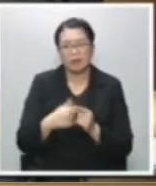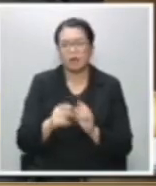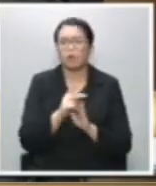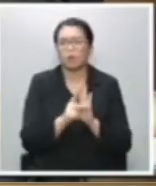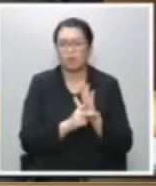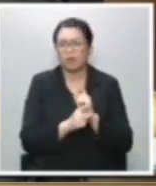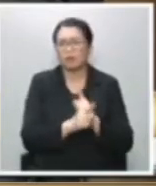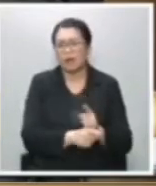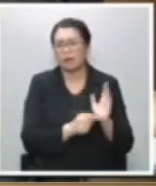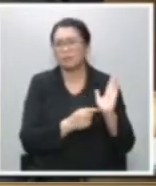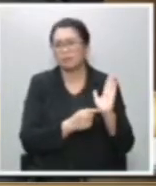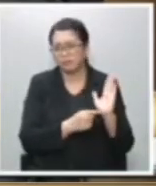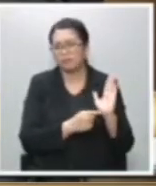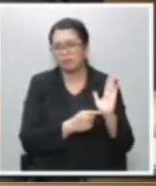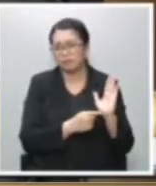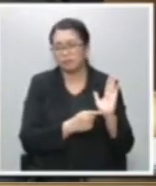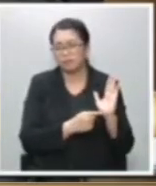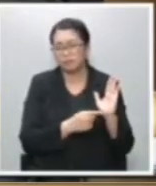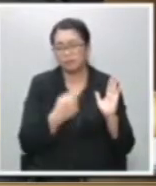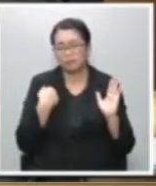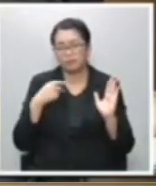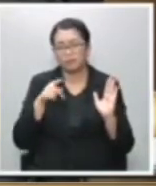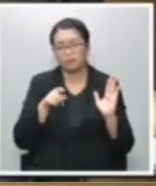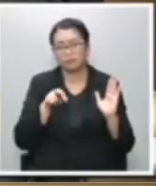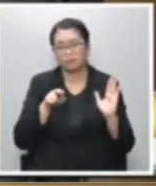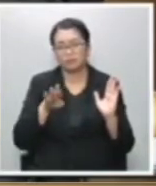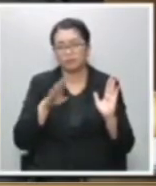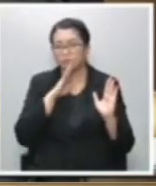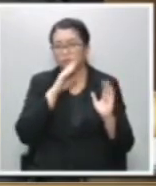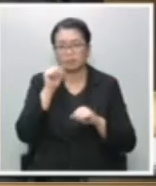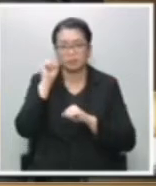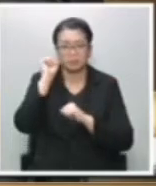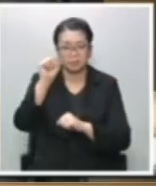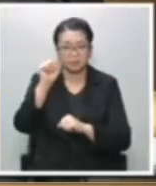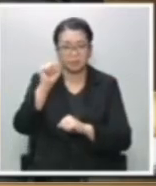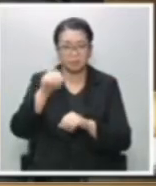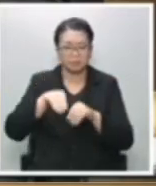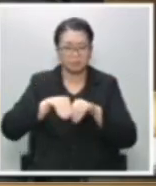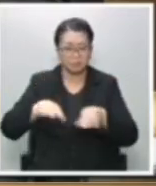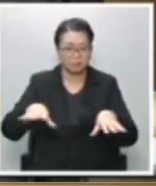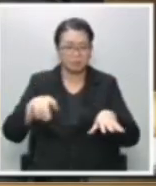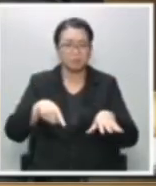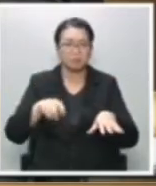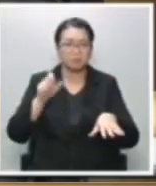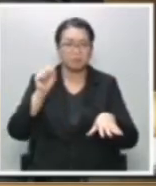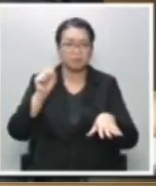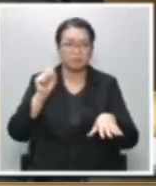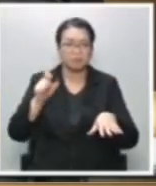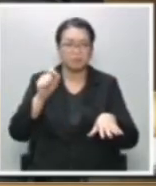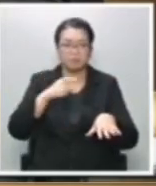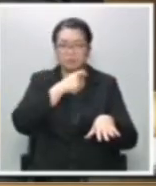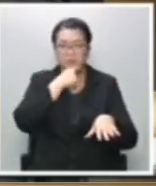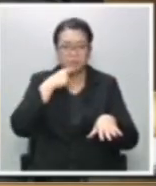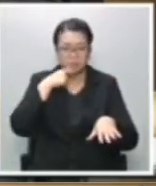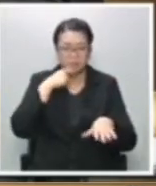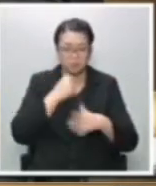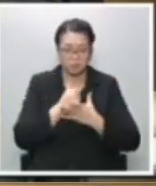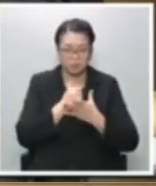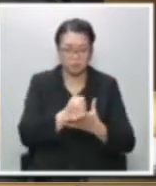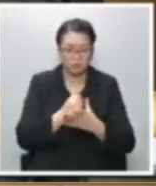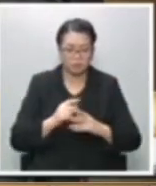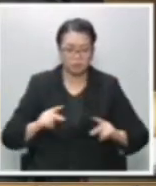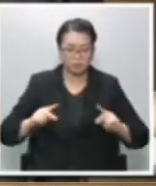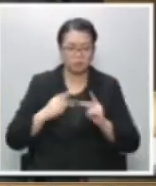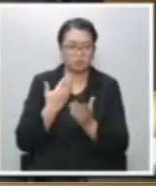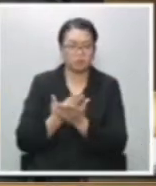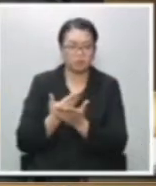เรามีพระราชบัญญัติถ้าเราประกาศพื้นที่ประกาศภัยแล้ง แล้วประกาศพื้นที่ช่วยเหลือตามระเบียบกระทรวงการคลังเราก็จ